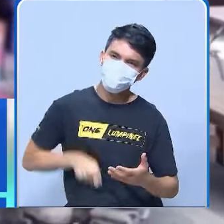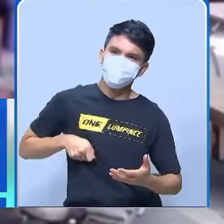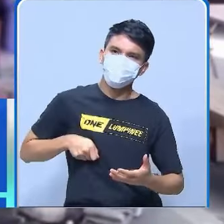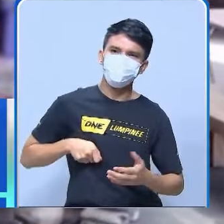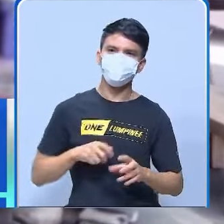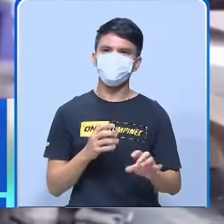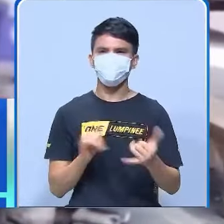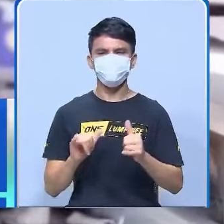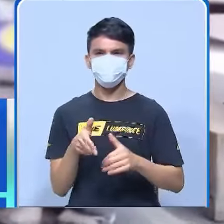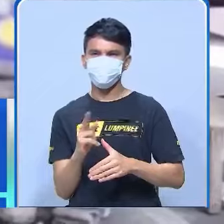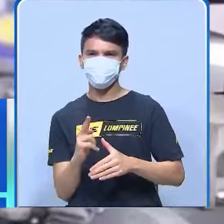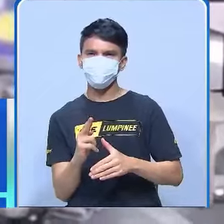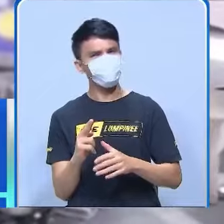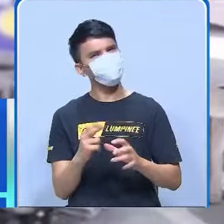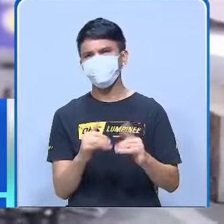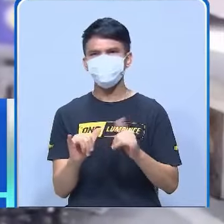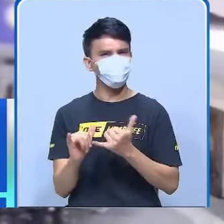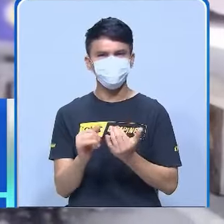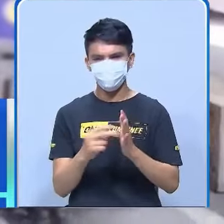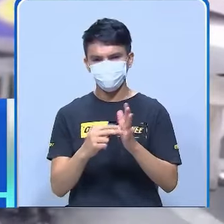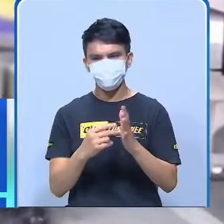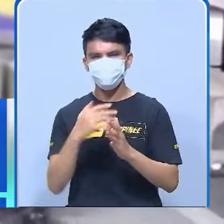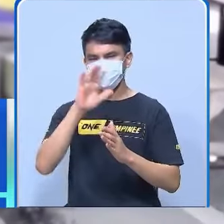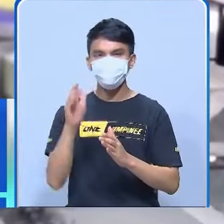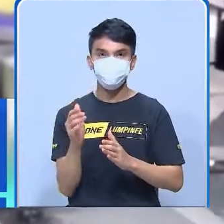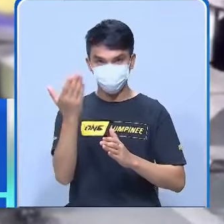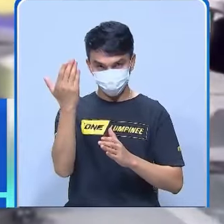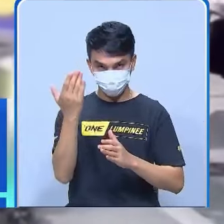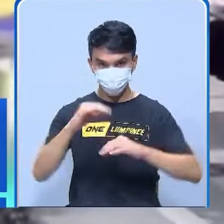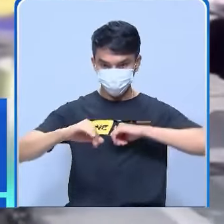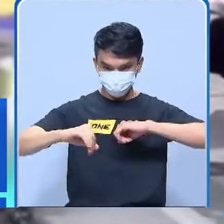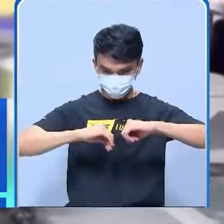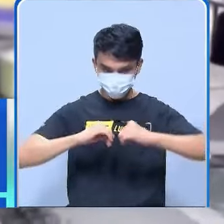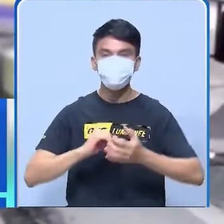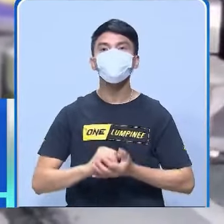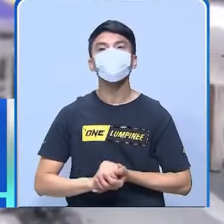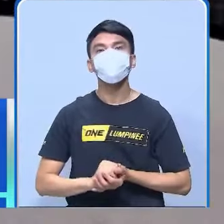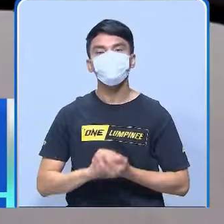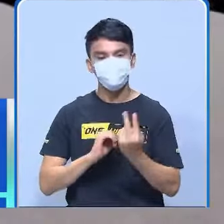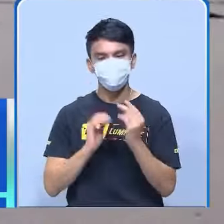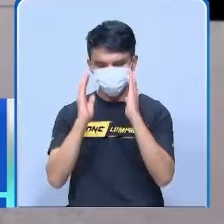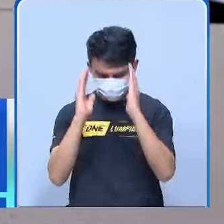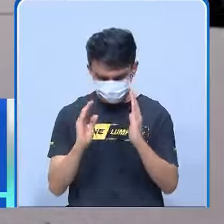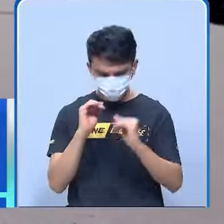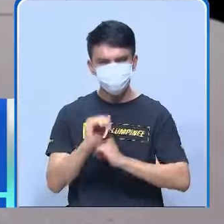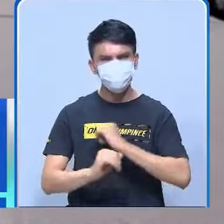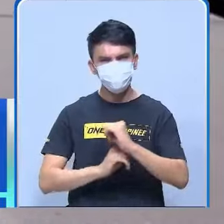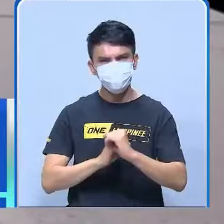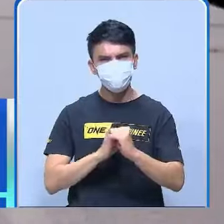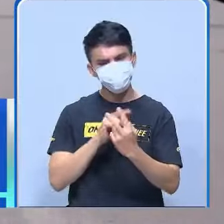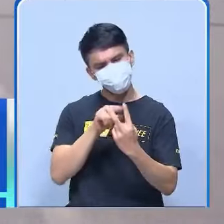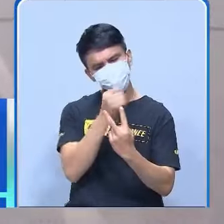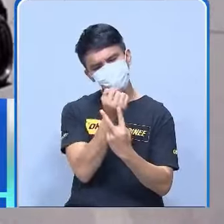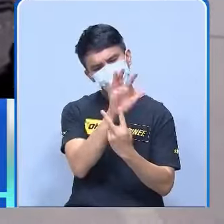ว่าไม่แน่ใจอาจจะเป็นปืนก็ได้มยแต่ไม่เห็นเพราะว่าวิ่งหนีมาก่อนอืวัยรุ่นที่ถูกทำร้ายมากัน 2คนอายุนัก 15-16เอง